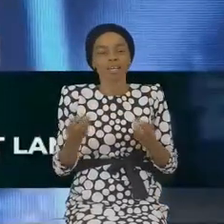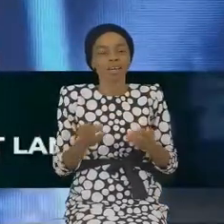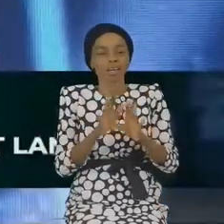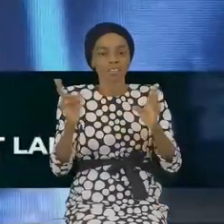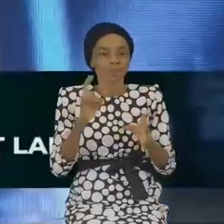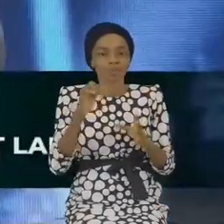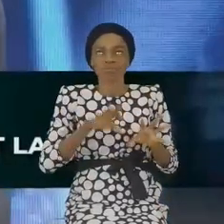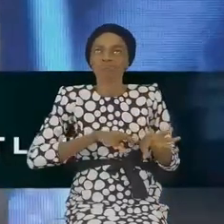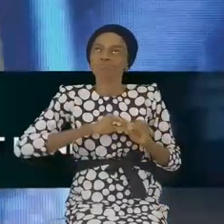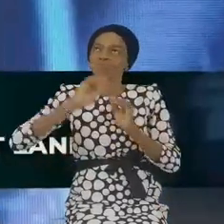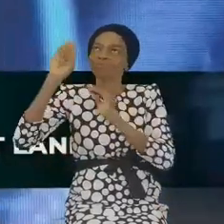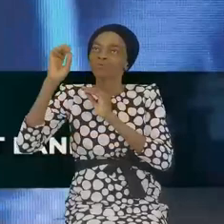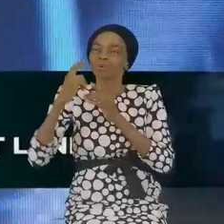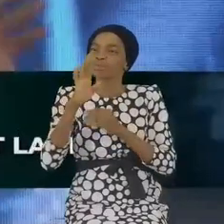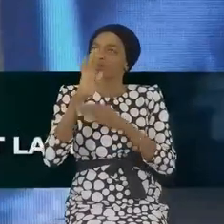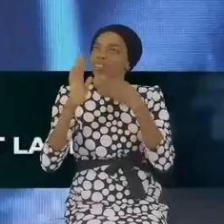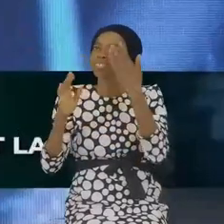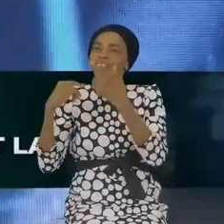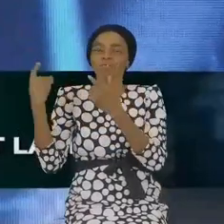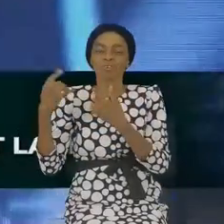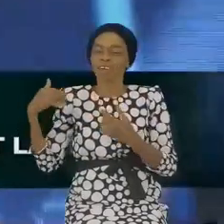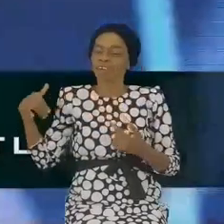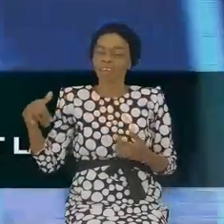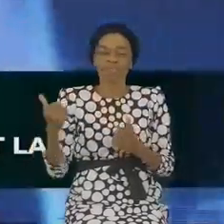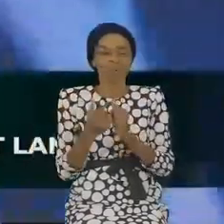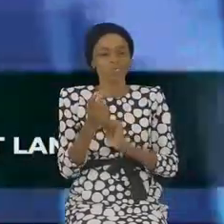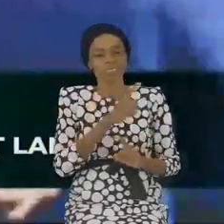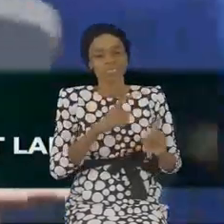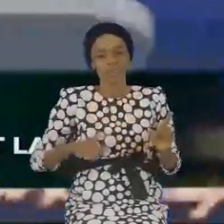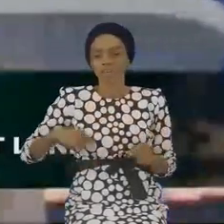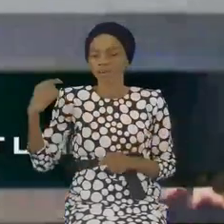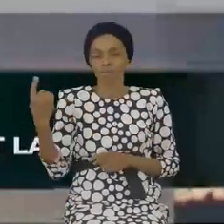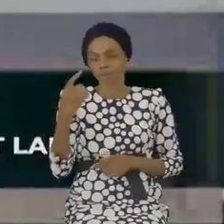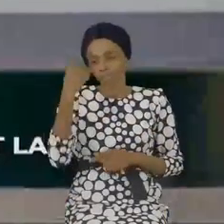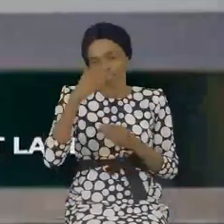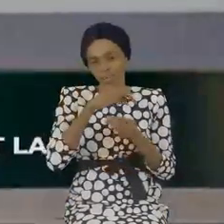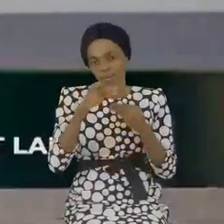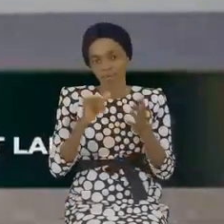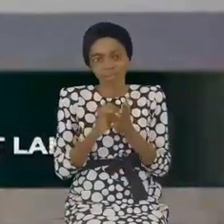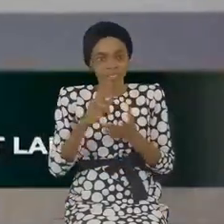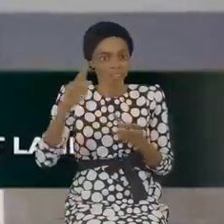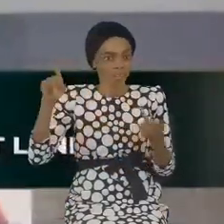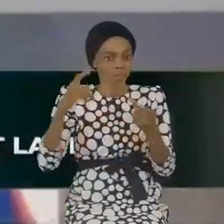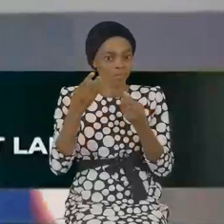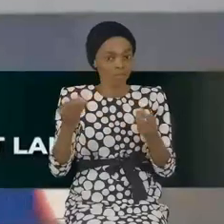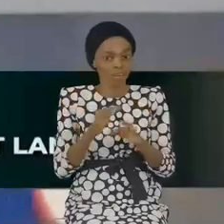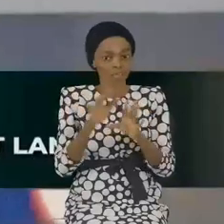serons enlevés, nous serons avec là pour être toujours là avec le Seigneur. Pensez toujours à ce pays parfait. Et tout ce que vous faites, dans tout ce